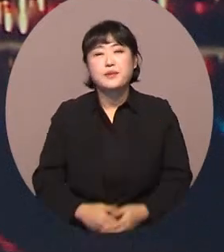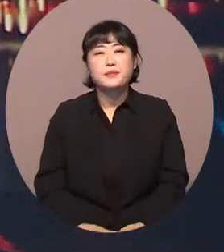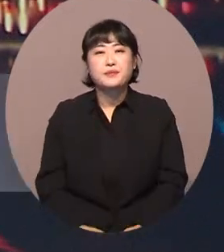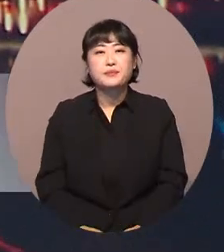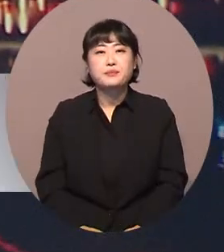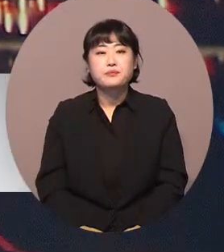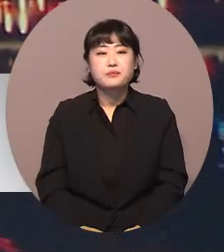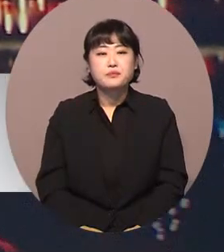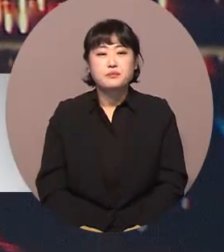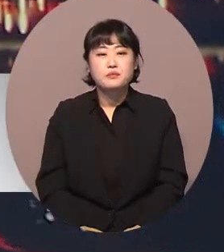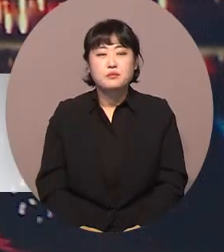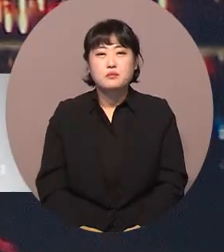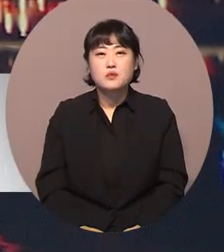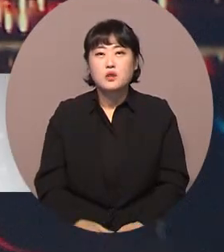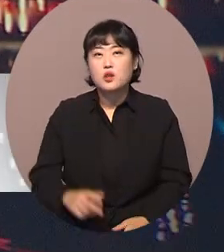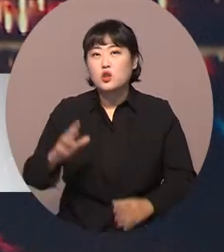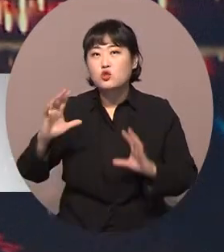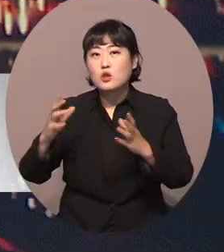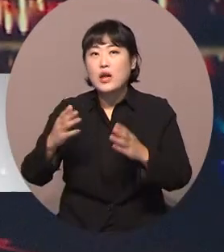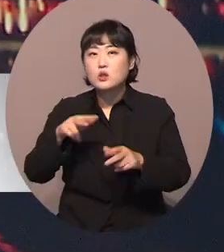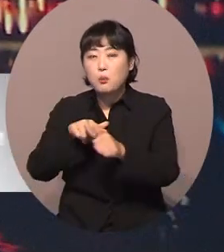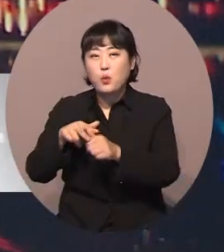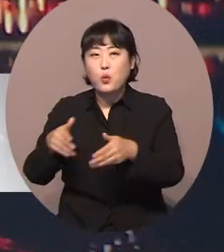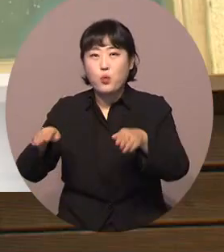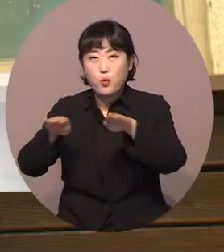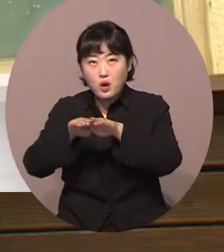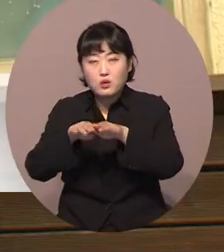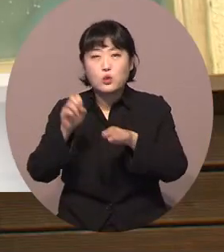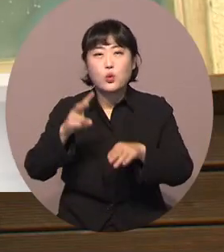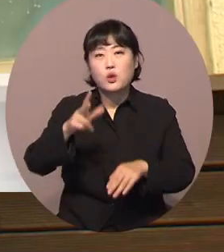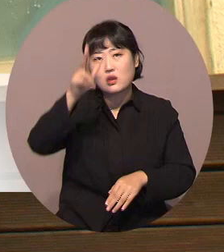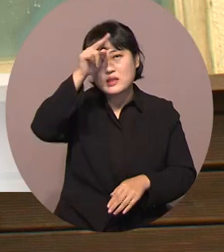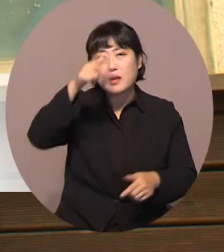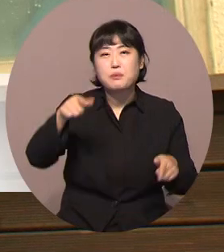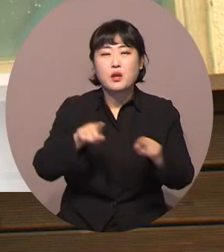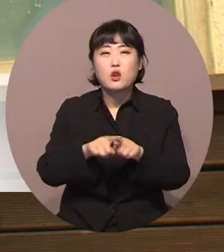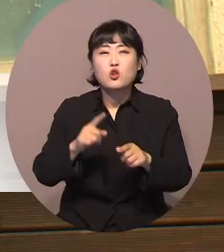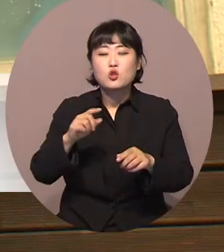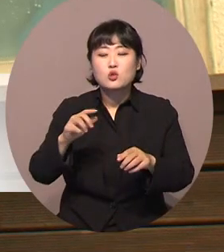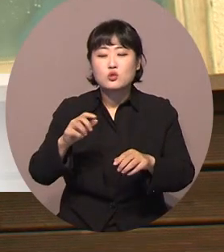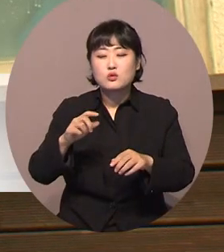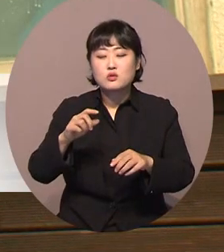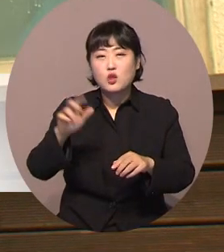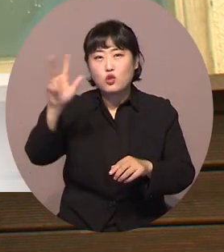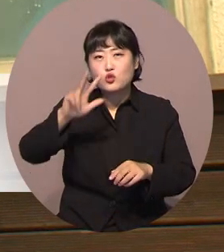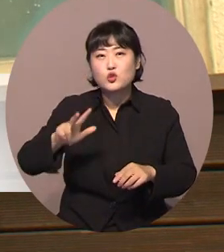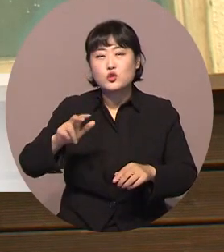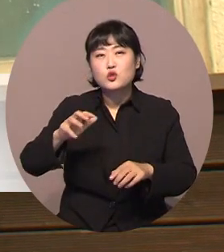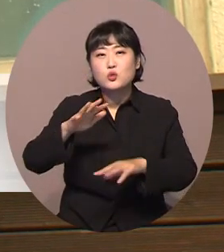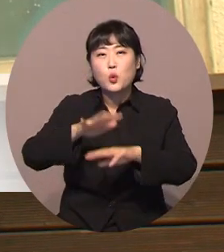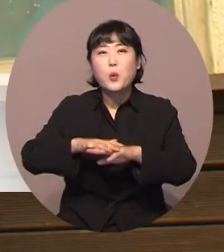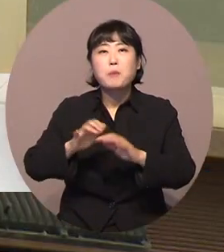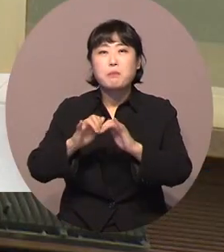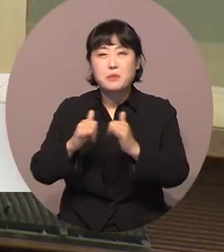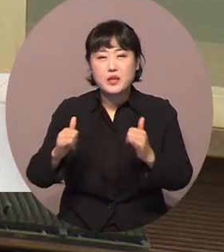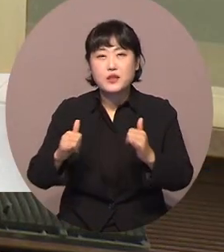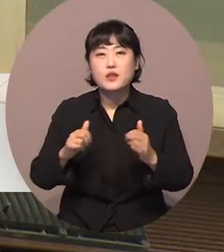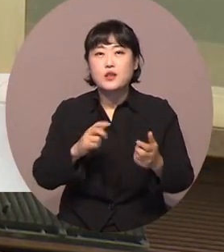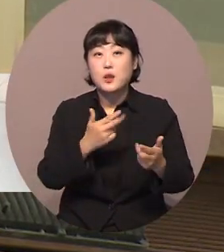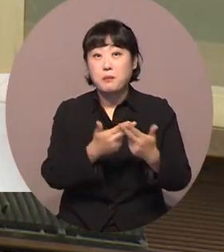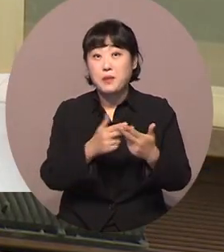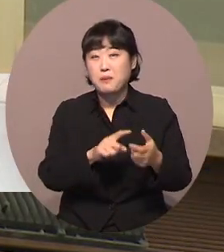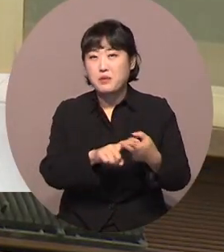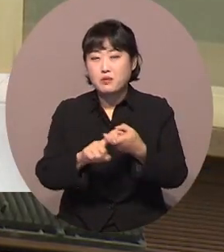국가정보원과 경찰이 국가보안법 위반 혐의로 전국 농민회 총연맹 충남도 연맹 사무실 등을 압수 수색한 것을